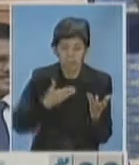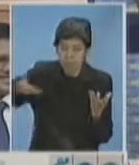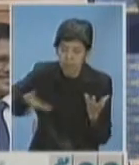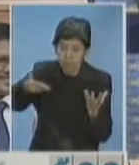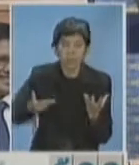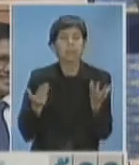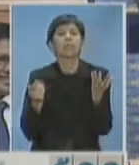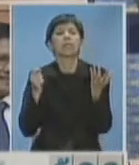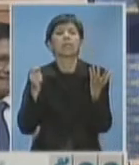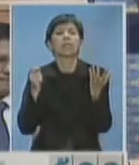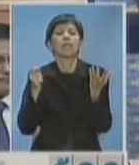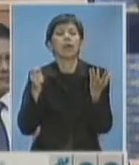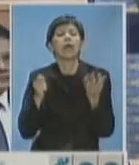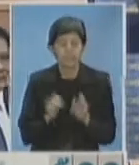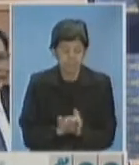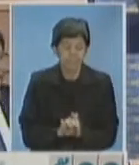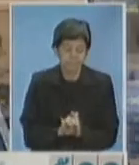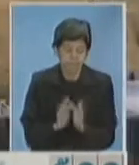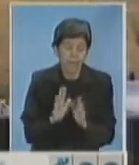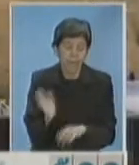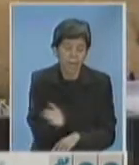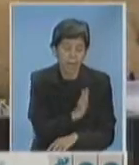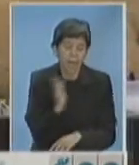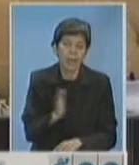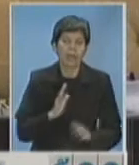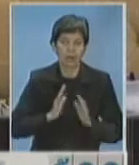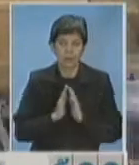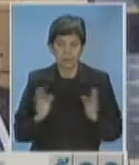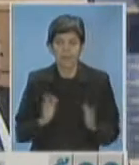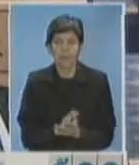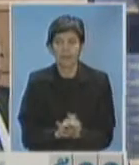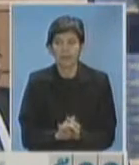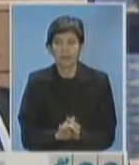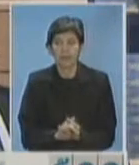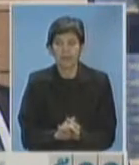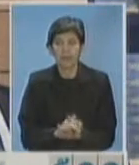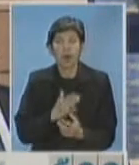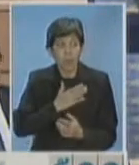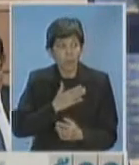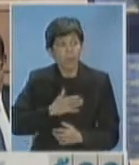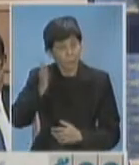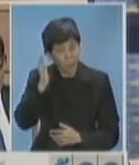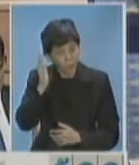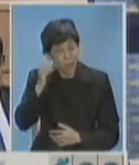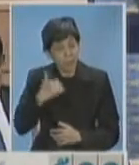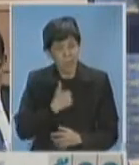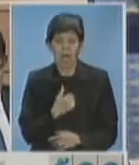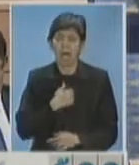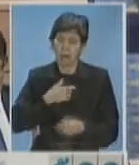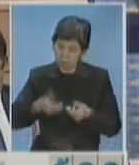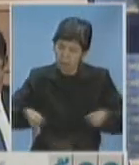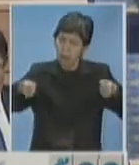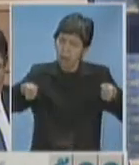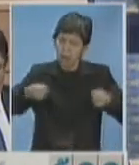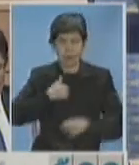วครับ ครับผ่านประเด็นนี้ไปเถอะครับ ครับกราบขอบพระคุณท่านประธานก็ขนาดผมอภิปรายไปหยกๆหาว่ามีกระทะด้ว